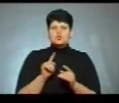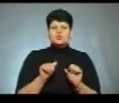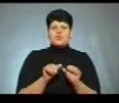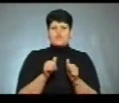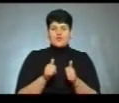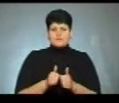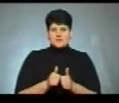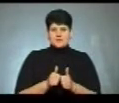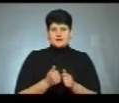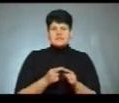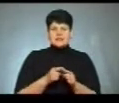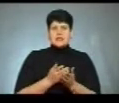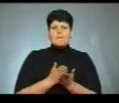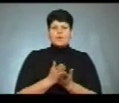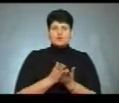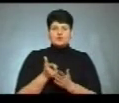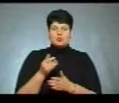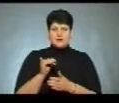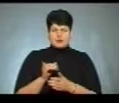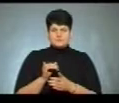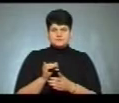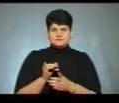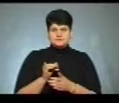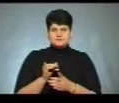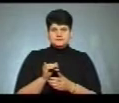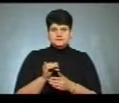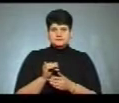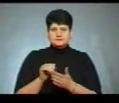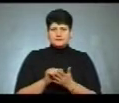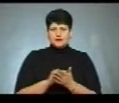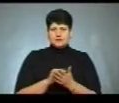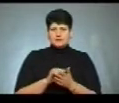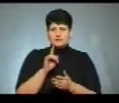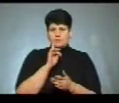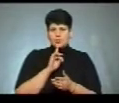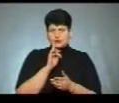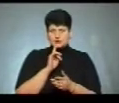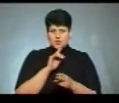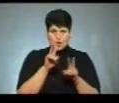оформлення цієї послуги. Документи поки що